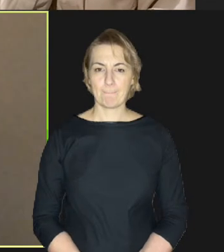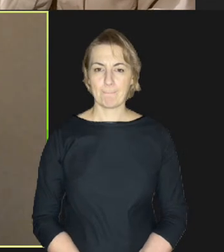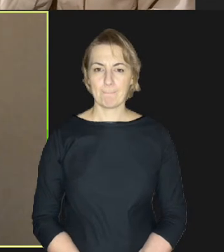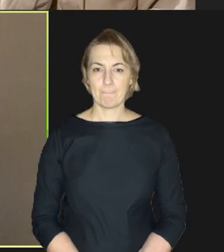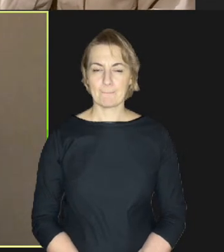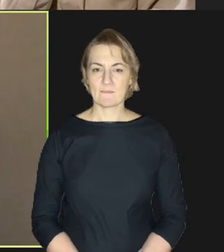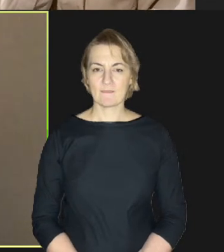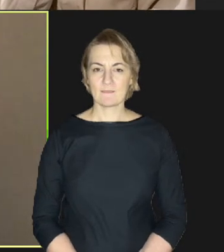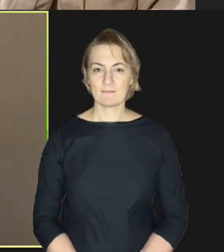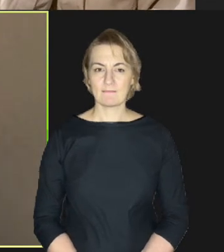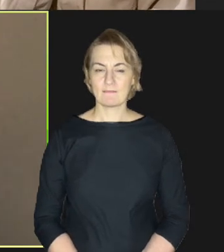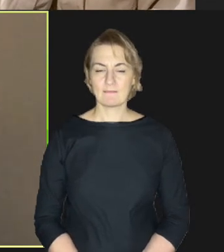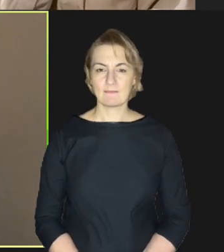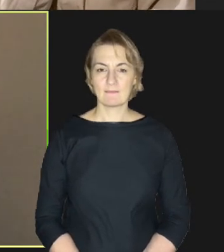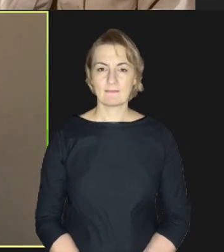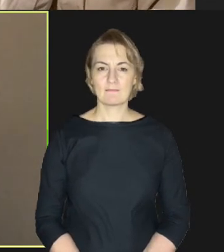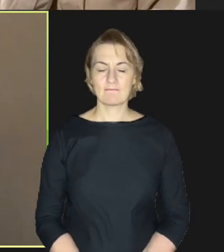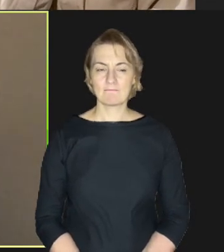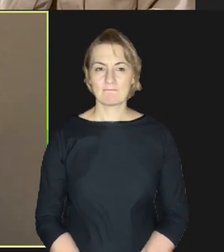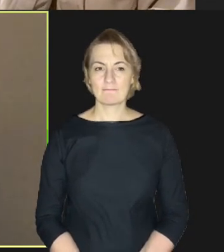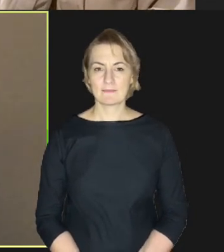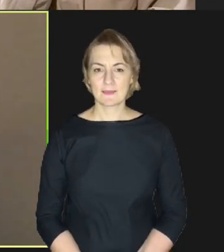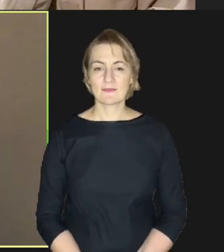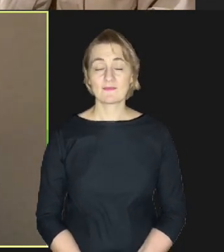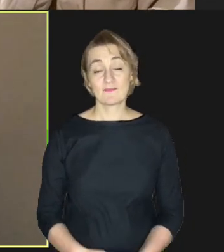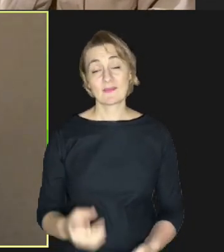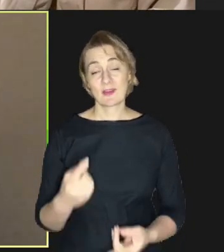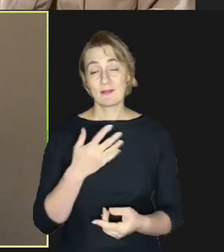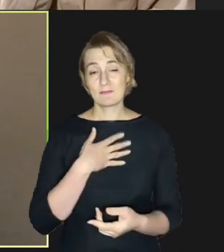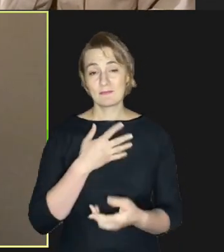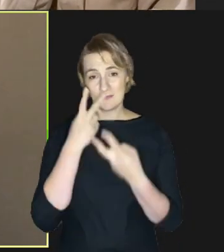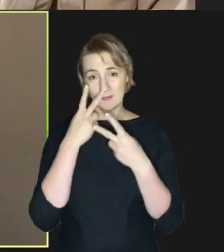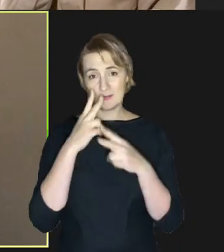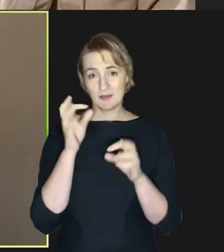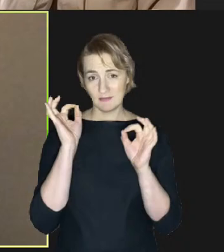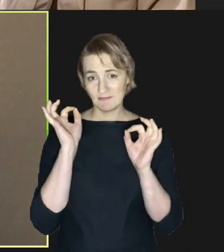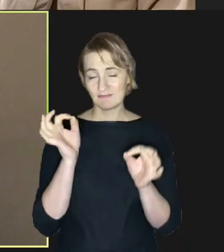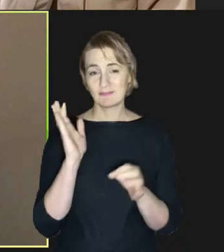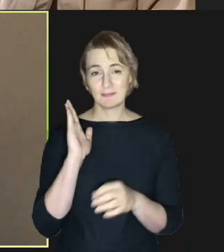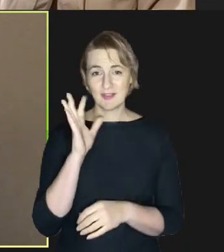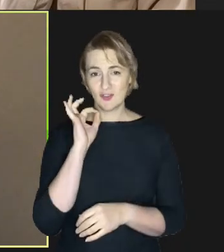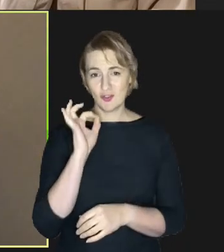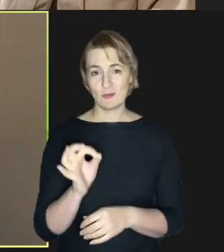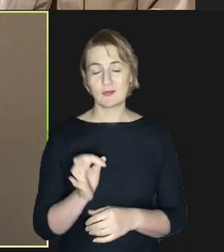Więc jestem, można powiedzieć, dobrej myśli, ale